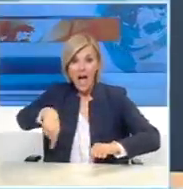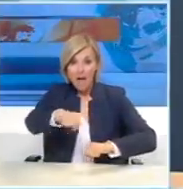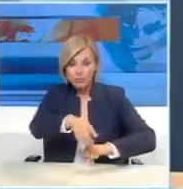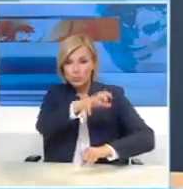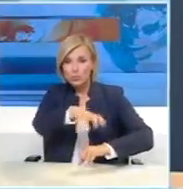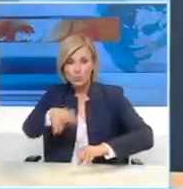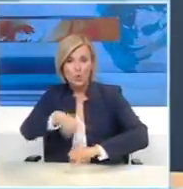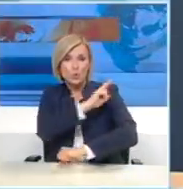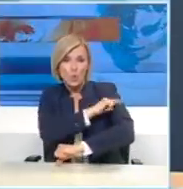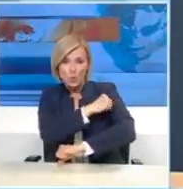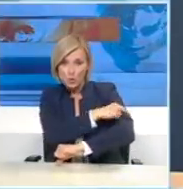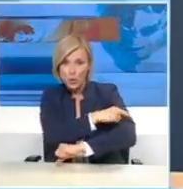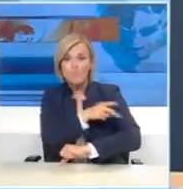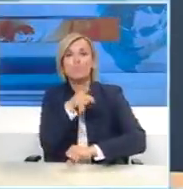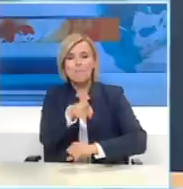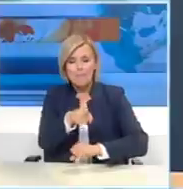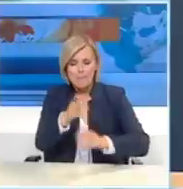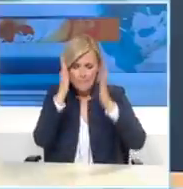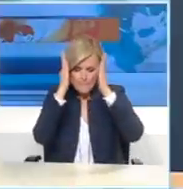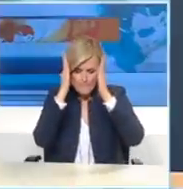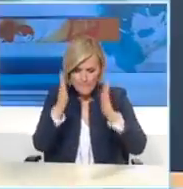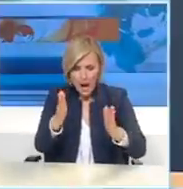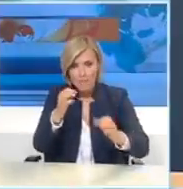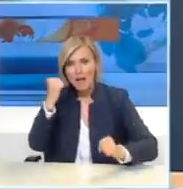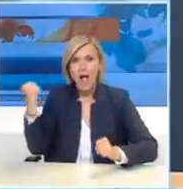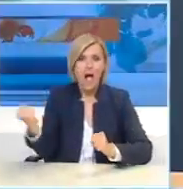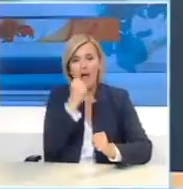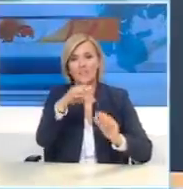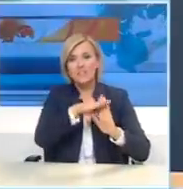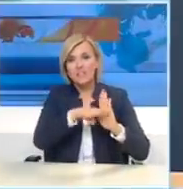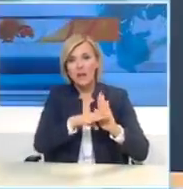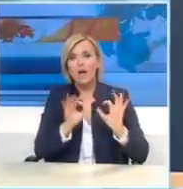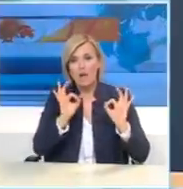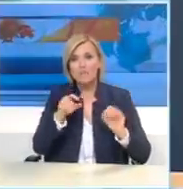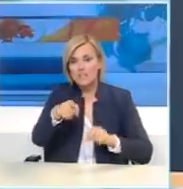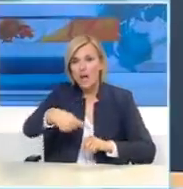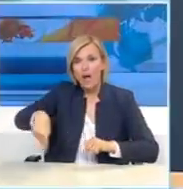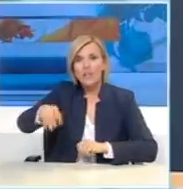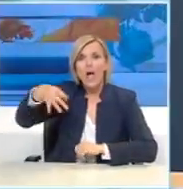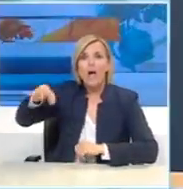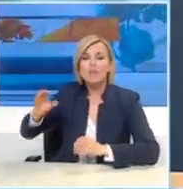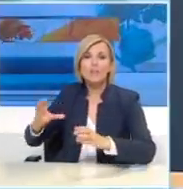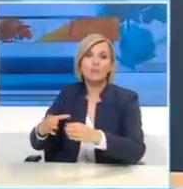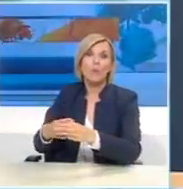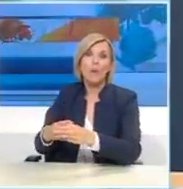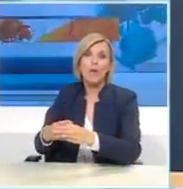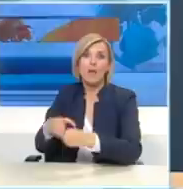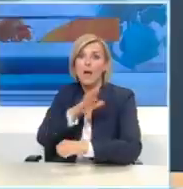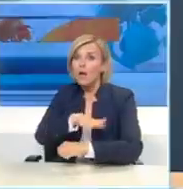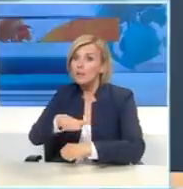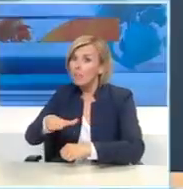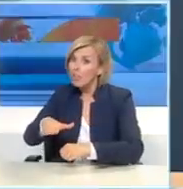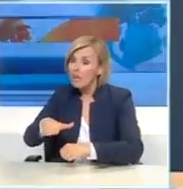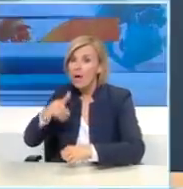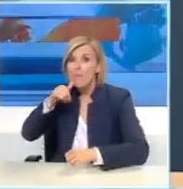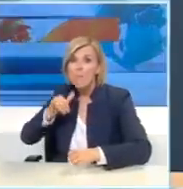η Συνομοσπονδία, τηρούνται με θρησκευτική ευλάβεια, γιατί αφορούν πάρα πολύ ευαίσθητο πληθυσμό και φυσικά και τα παιδιά αυτά με